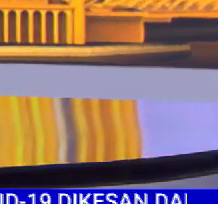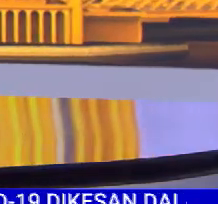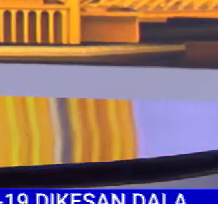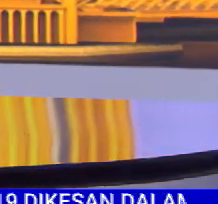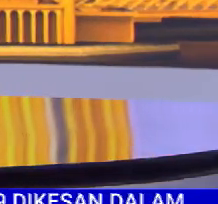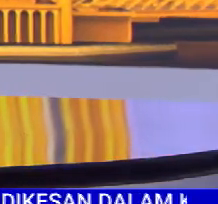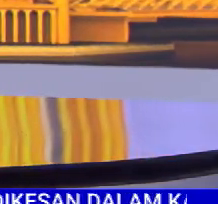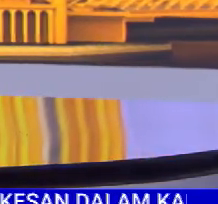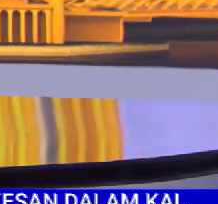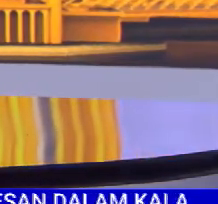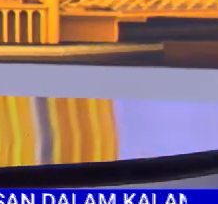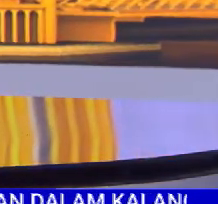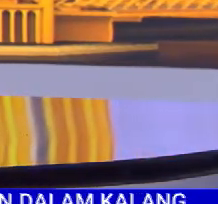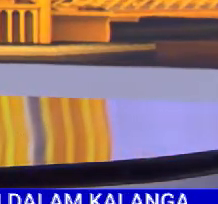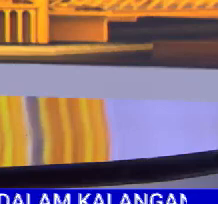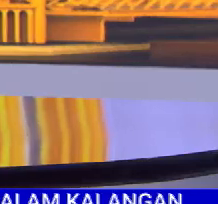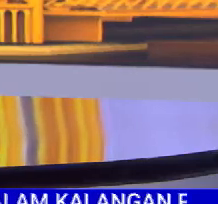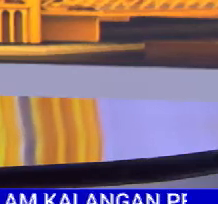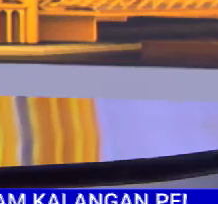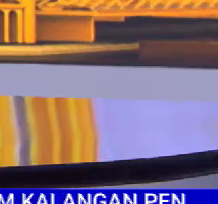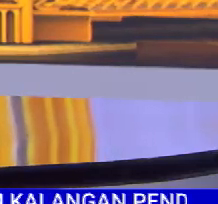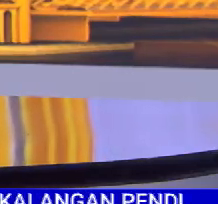berita RTM, portal berita RTM,